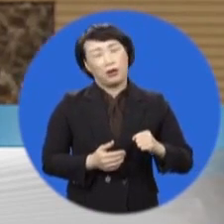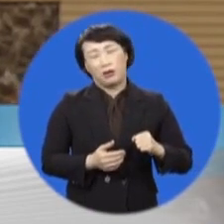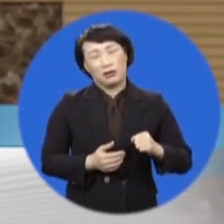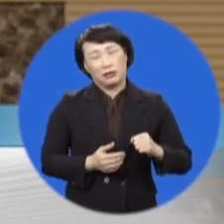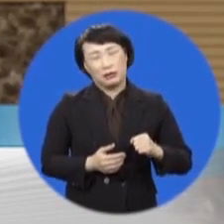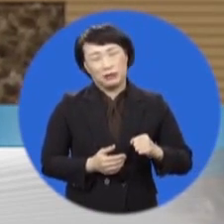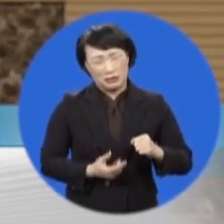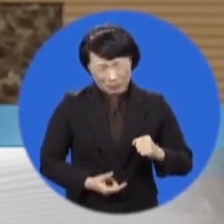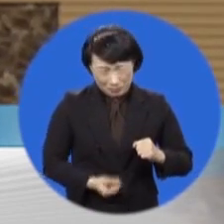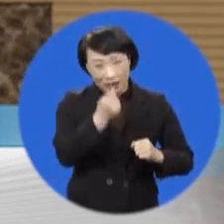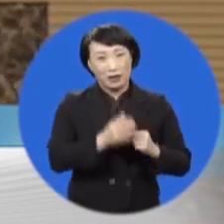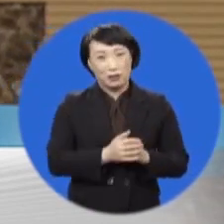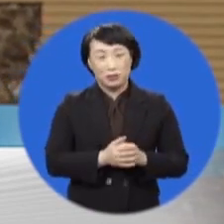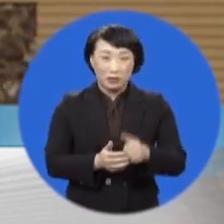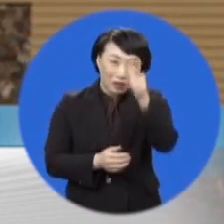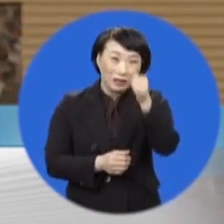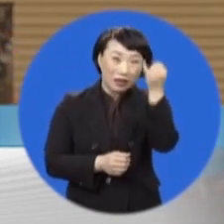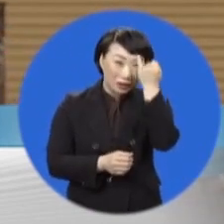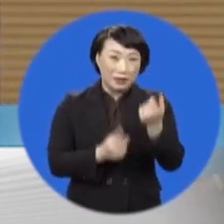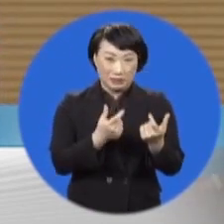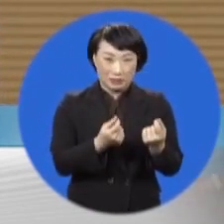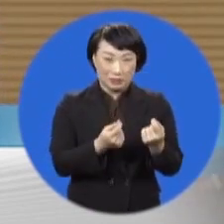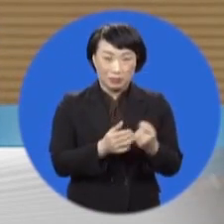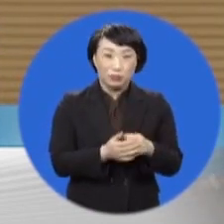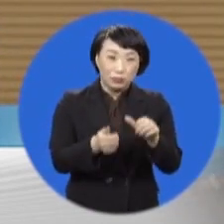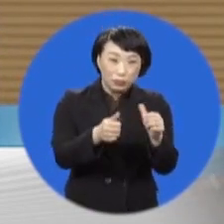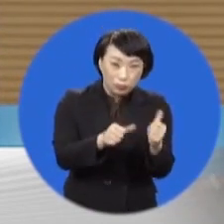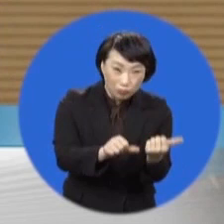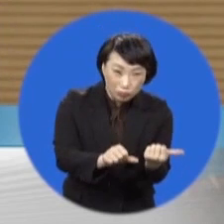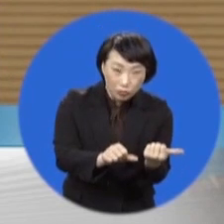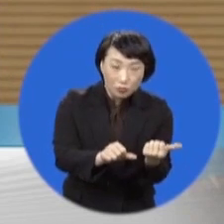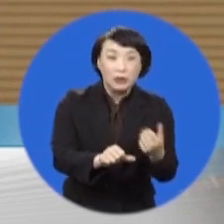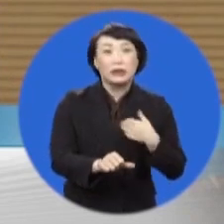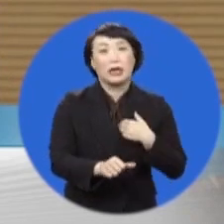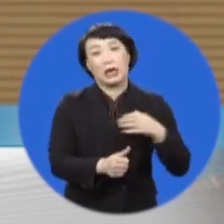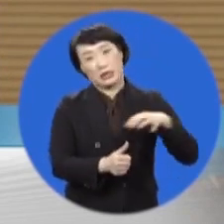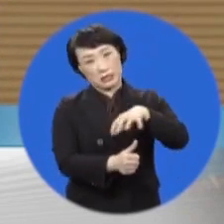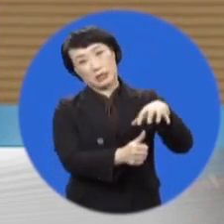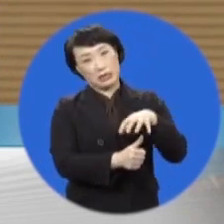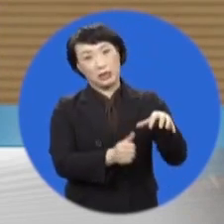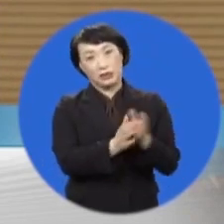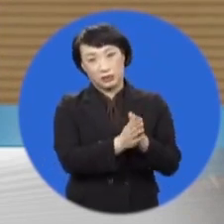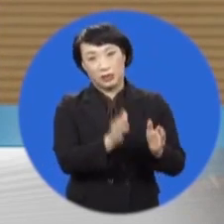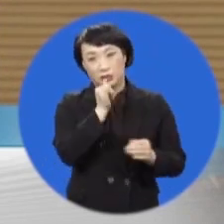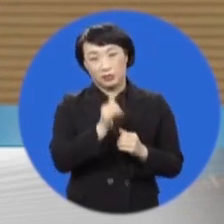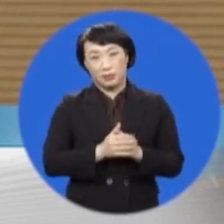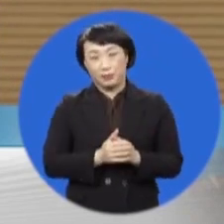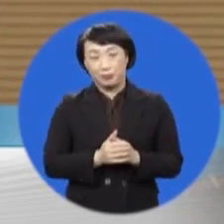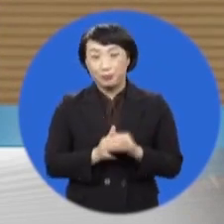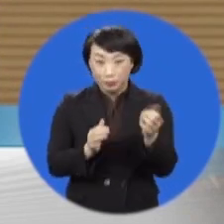하루 아담과 하와가 처럼 죽음이 나를 장악하며 시작한다